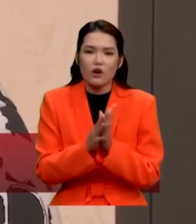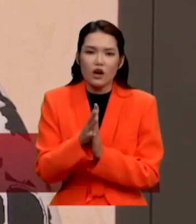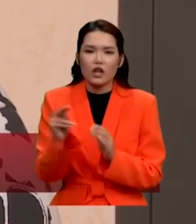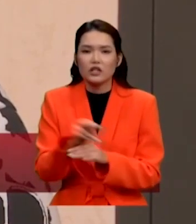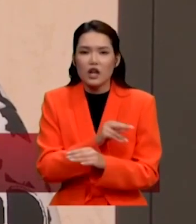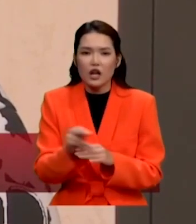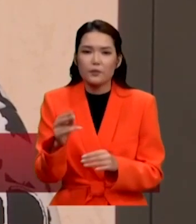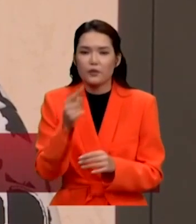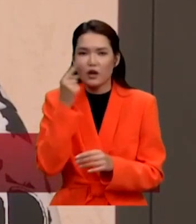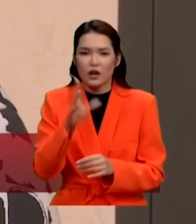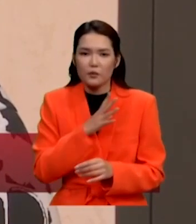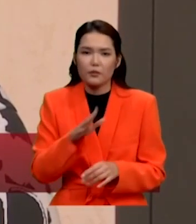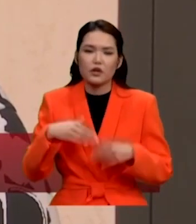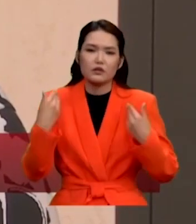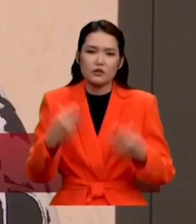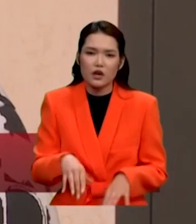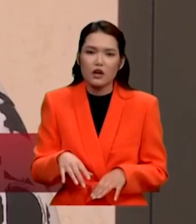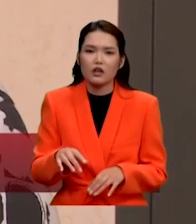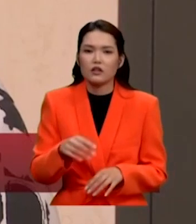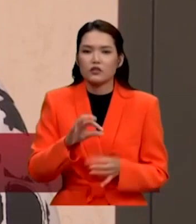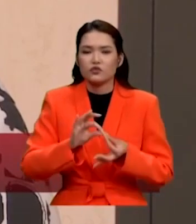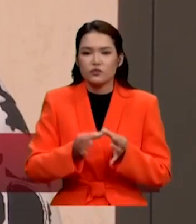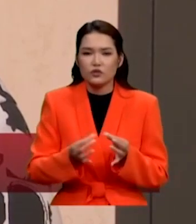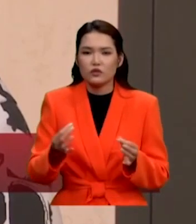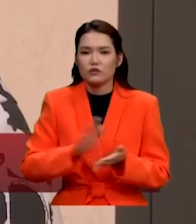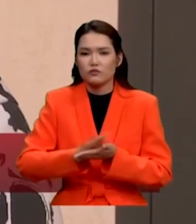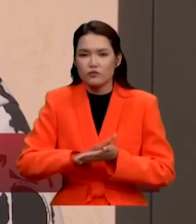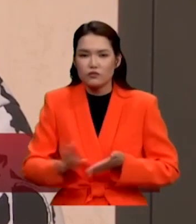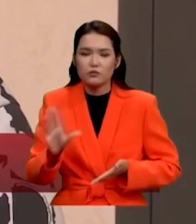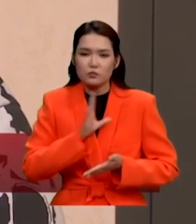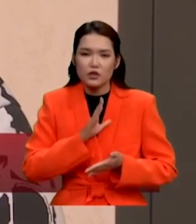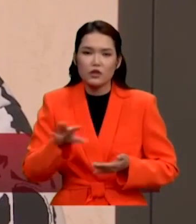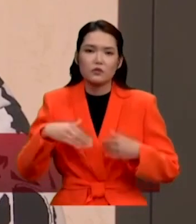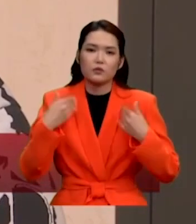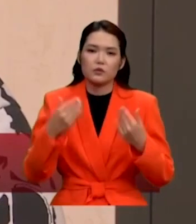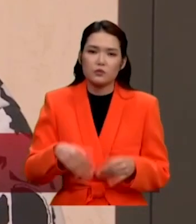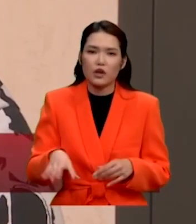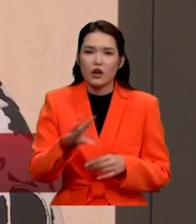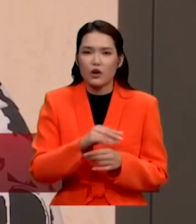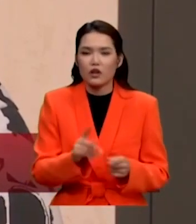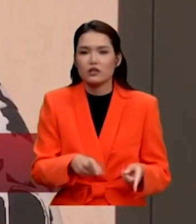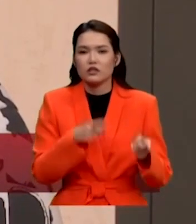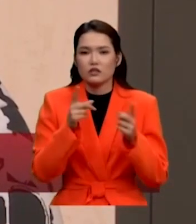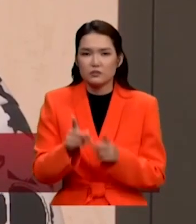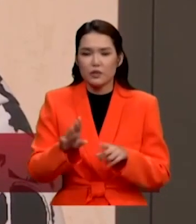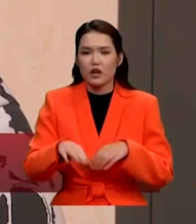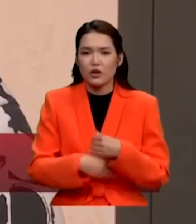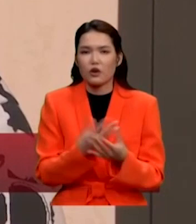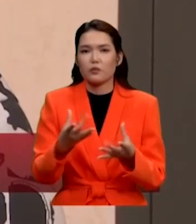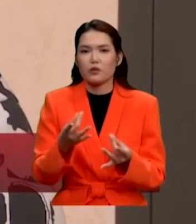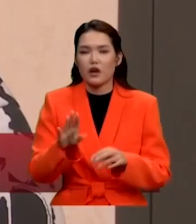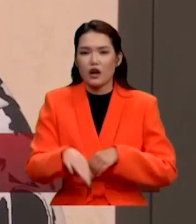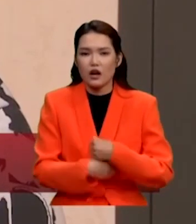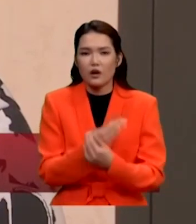потому что в основном покупали в черновую. Но все вот это влажно, все переходило в квартиры.